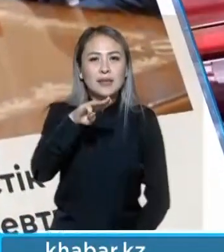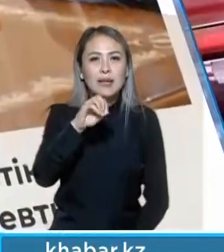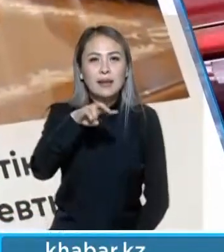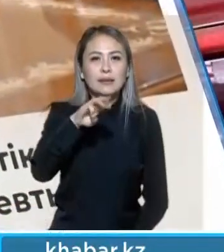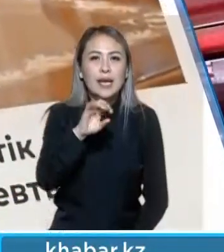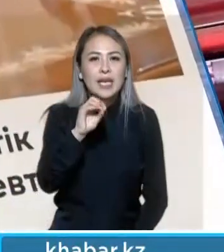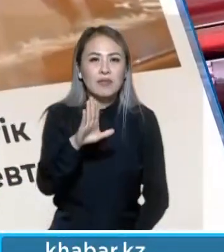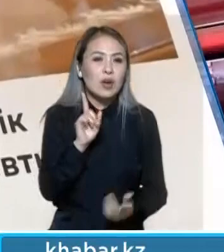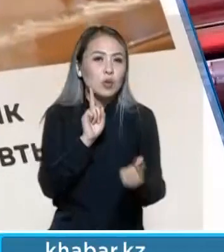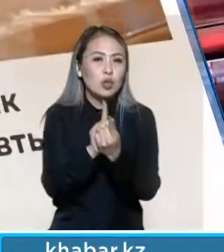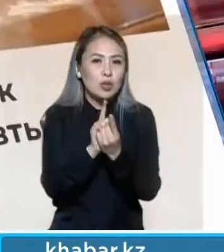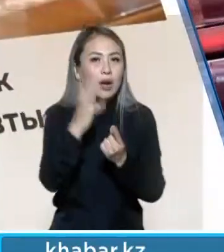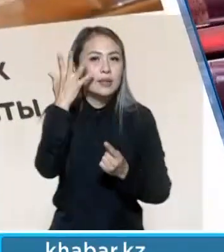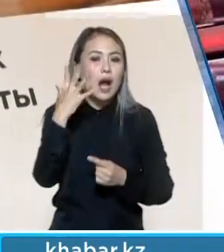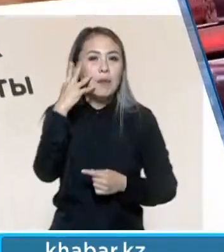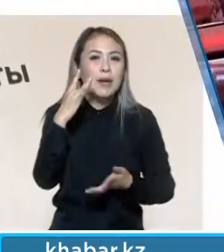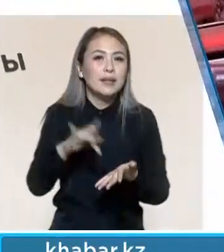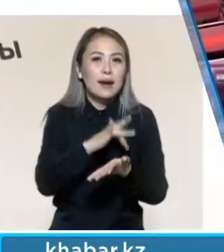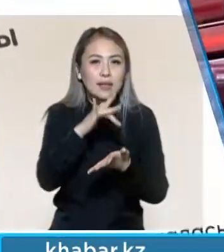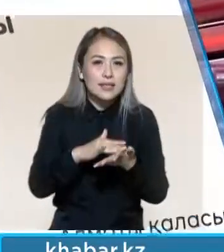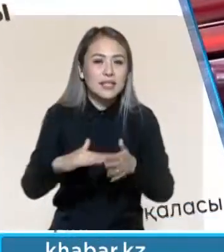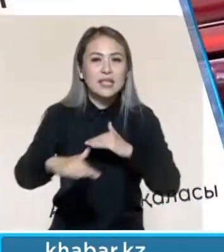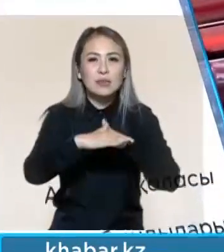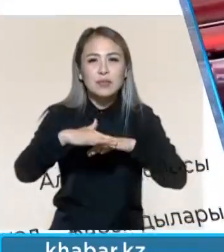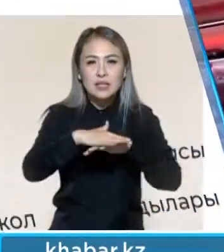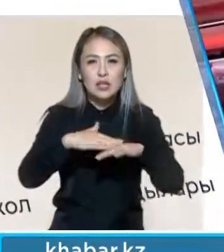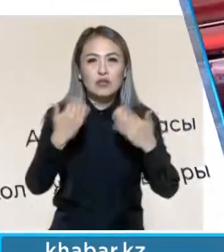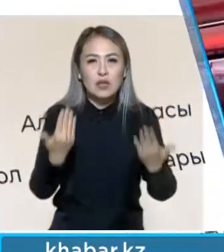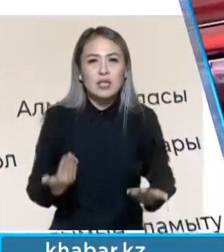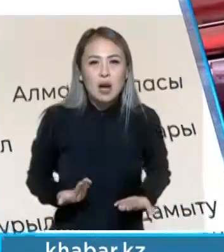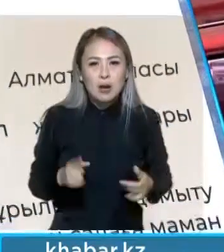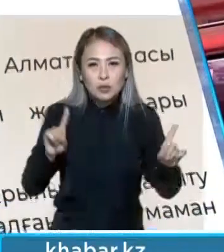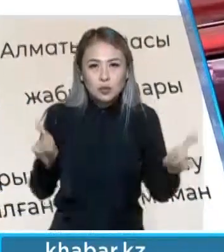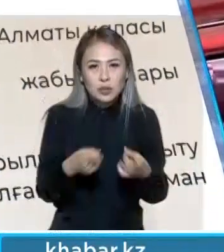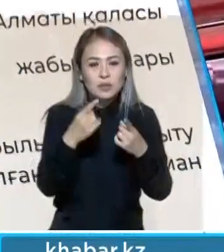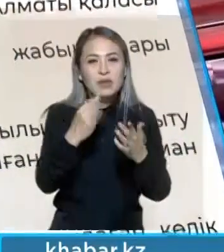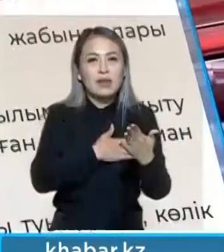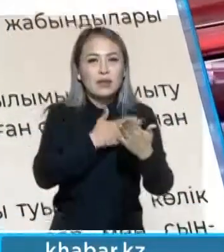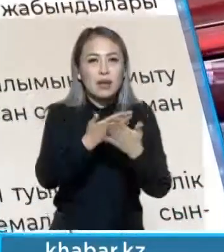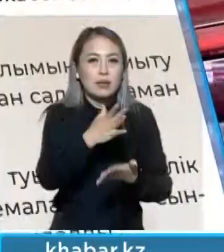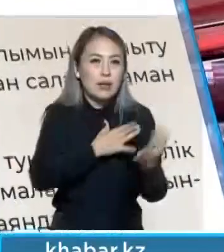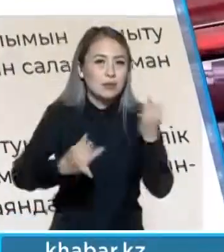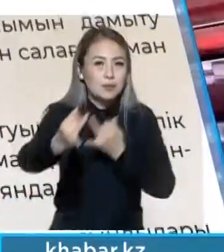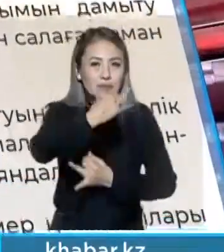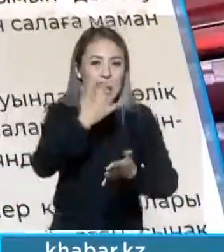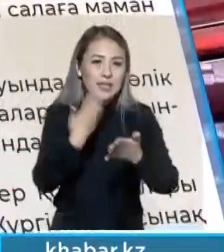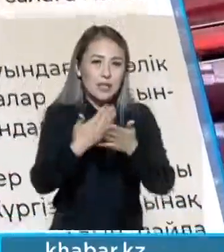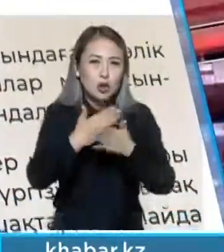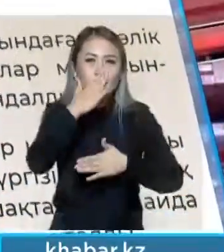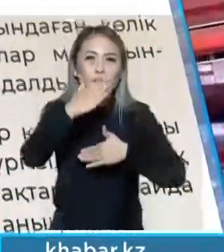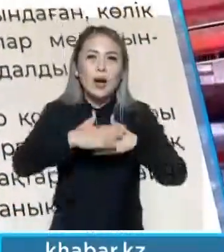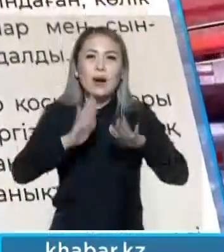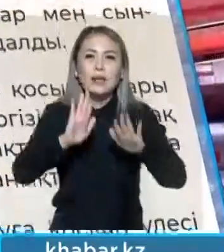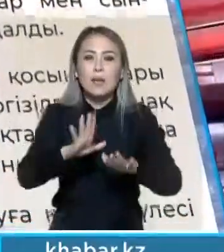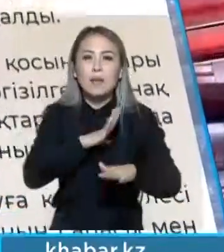Тілтаевты да қабылдады. Жүздесуде Алматы қаласындағы және еліміздегі жол инфрақұрылымын дамыту перспективалары талқыланды. Мәселен,